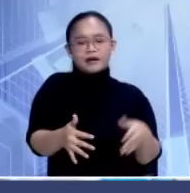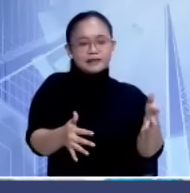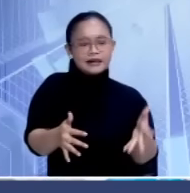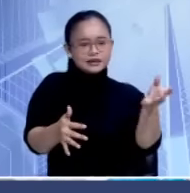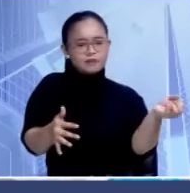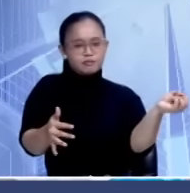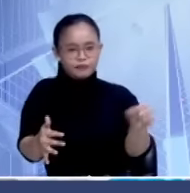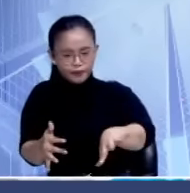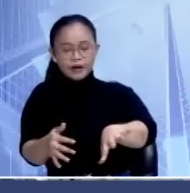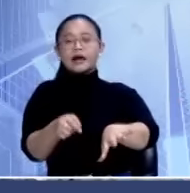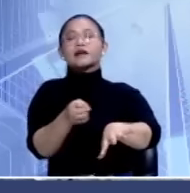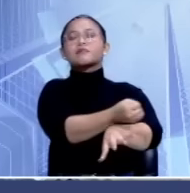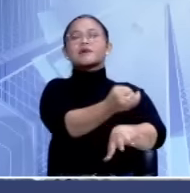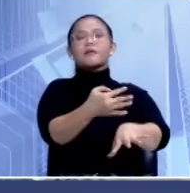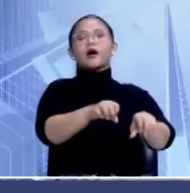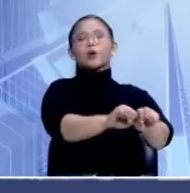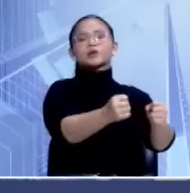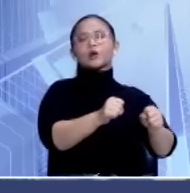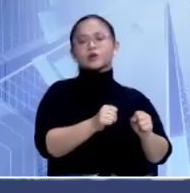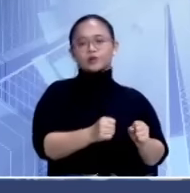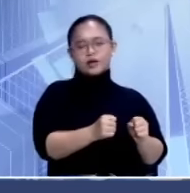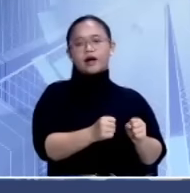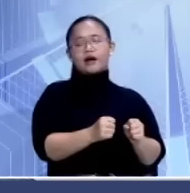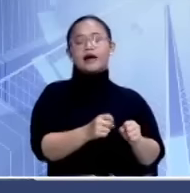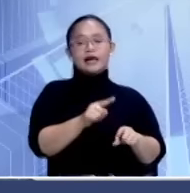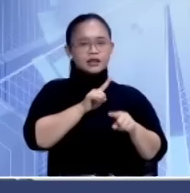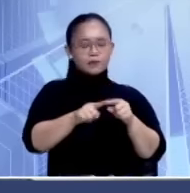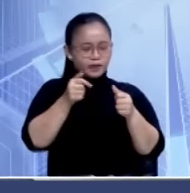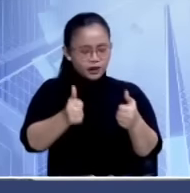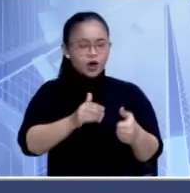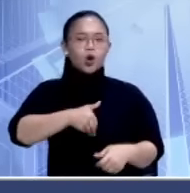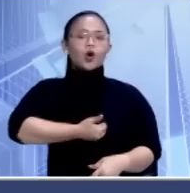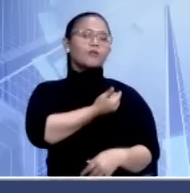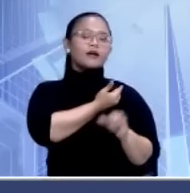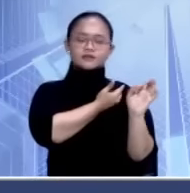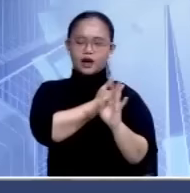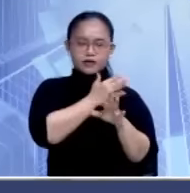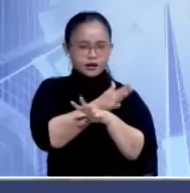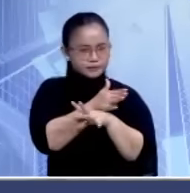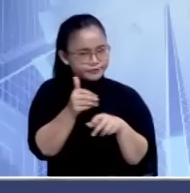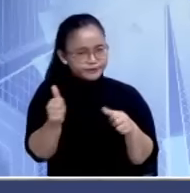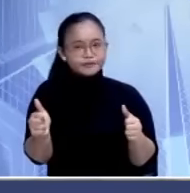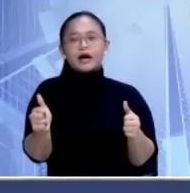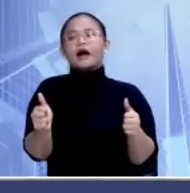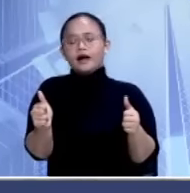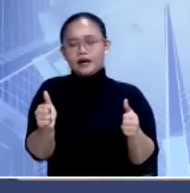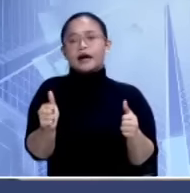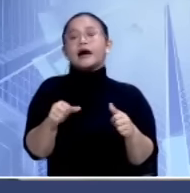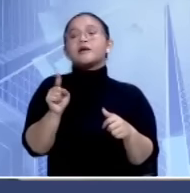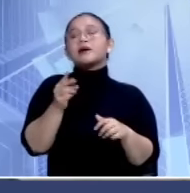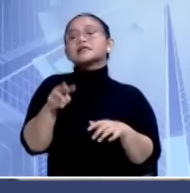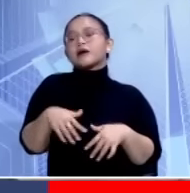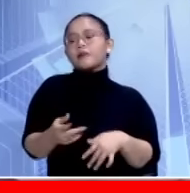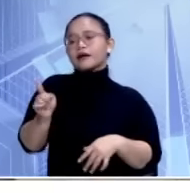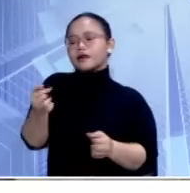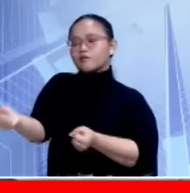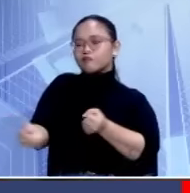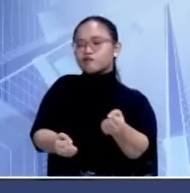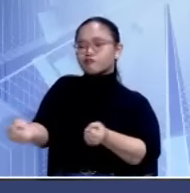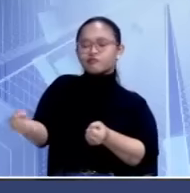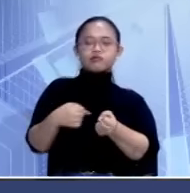dan sejumlah barang dagangan rusak. Beruntung tidak ada korban jiwa pada kejadian ini. Kecelakaan diduga lantaran pengemudi hilang